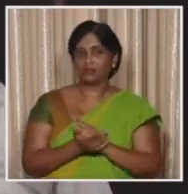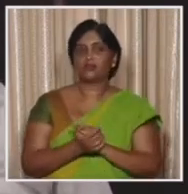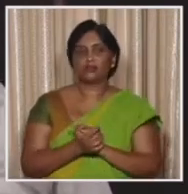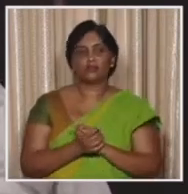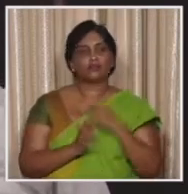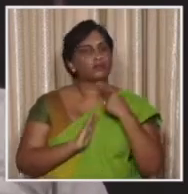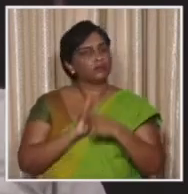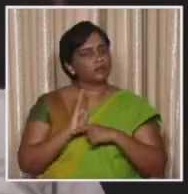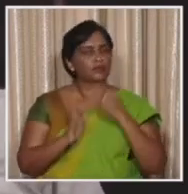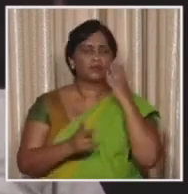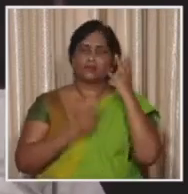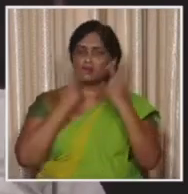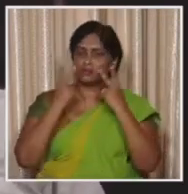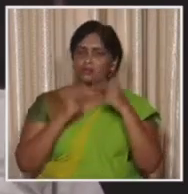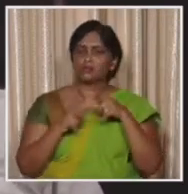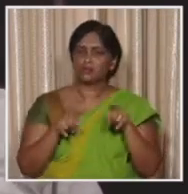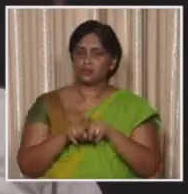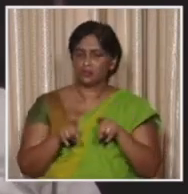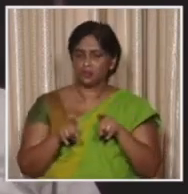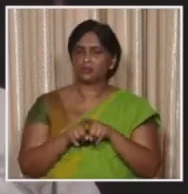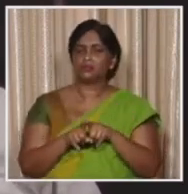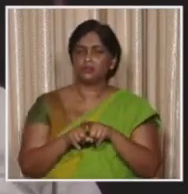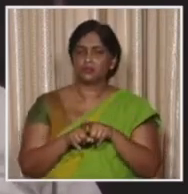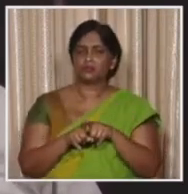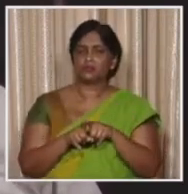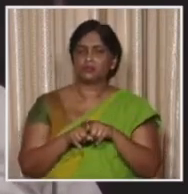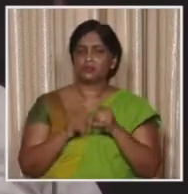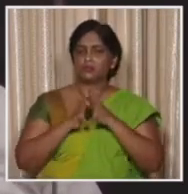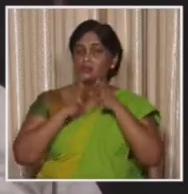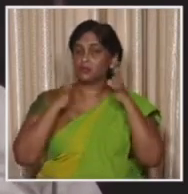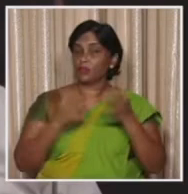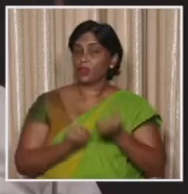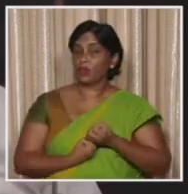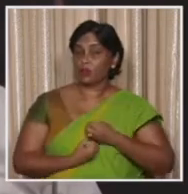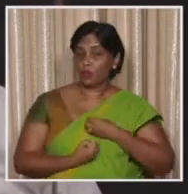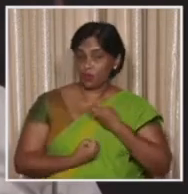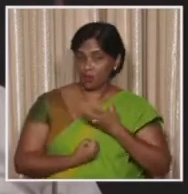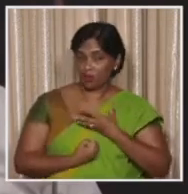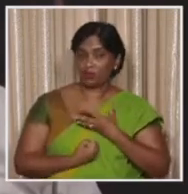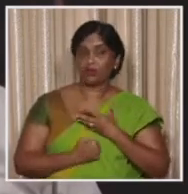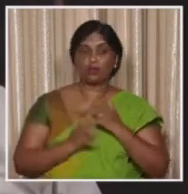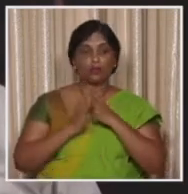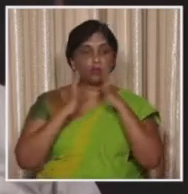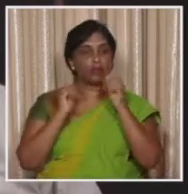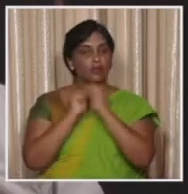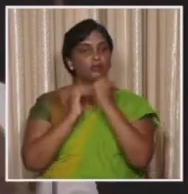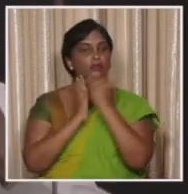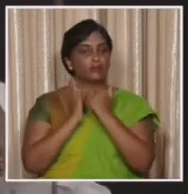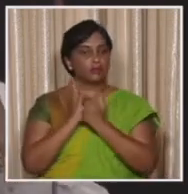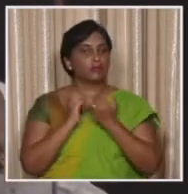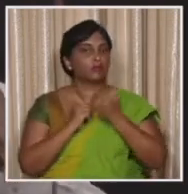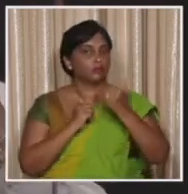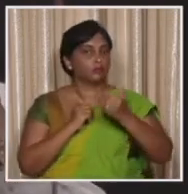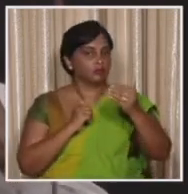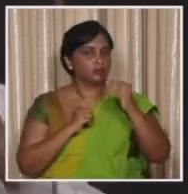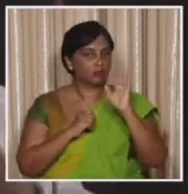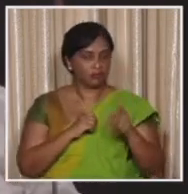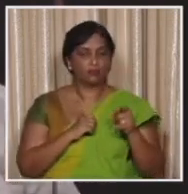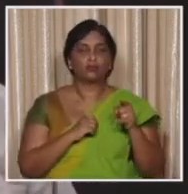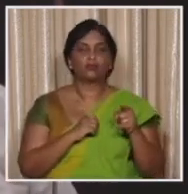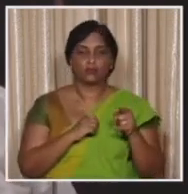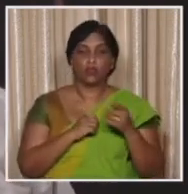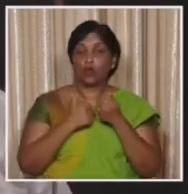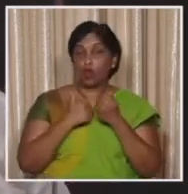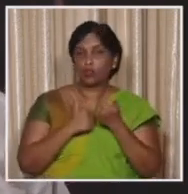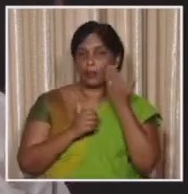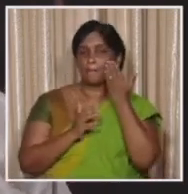ඉතින් ලංකාවේ සංචාරක ශේත්‍රය සම්බන්ධයෙන් මම හිතනවා විශාල උනන්දුවක් විශාල වැඩපිළිවෙකට ඉස්සරහට යමින් තියෙනවා කියන එක